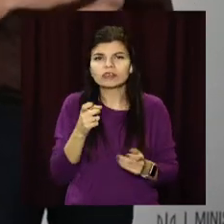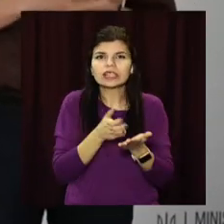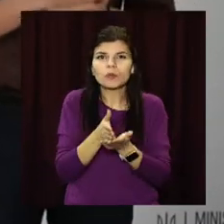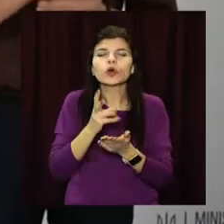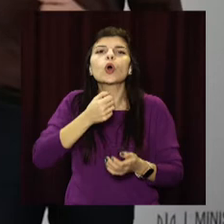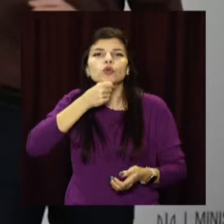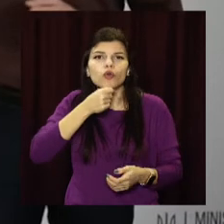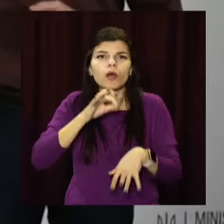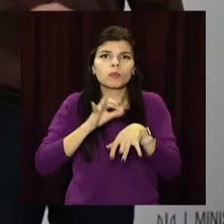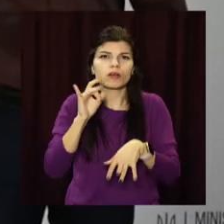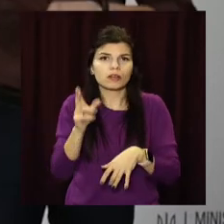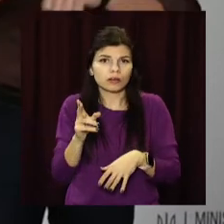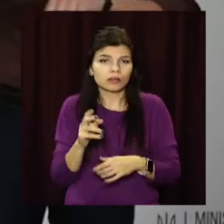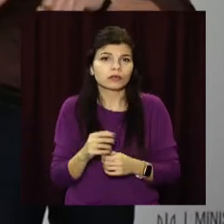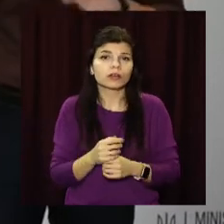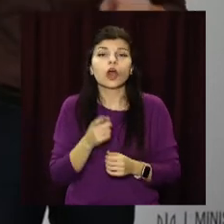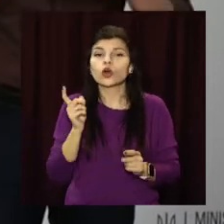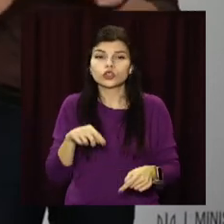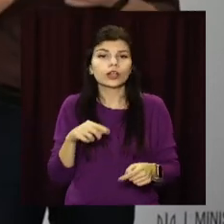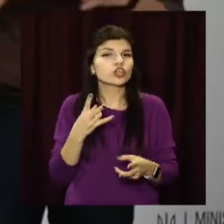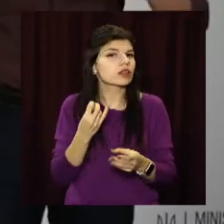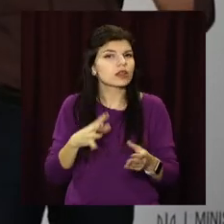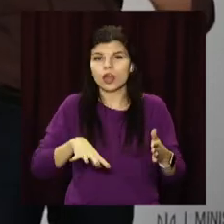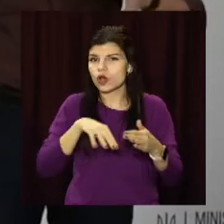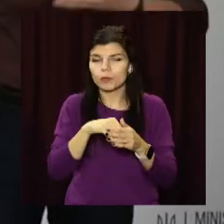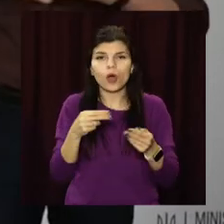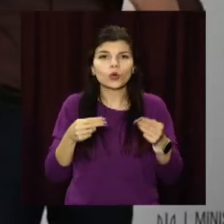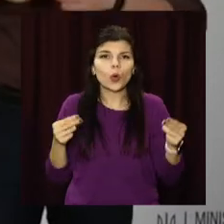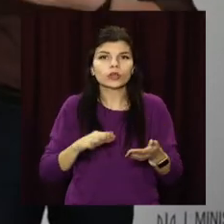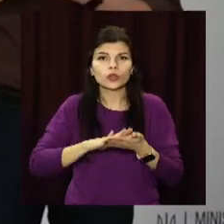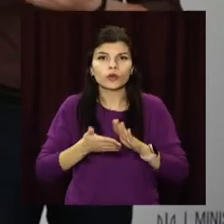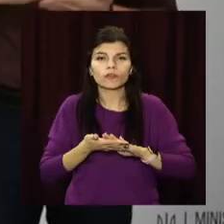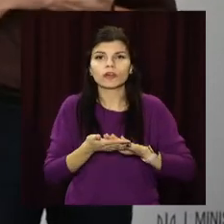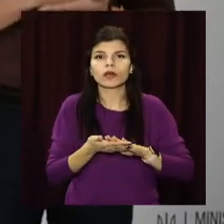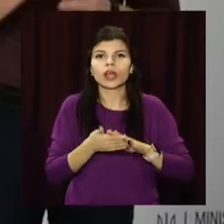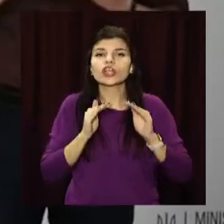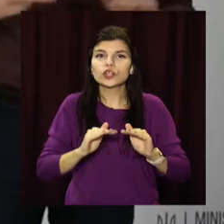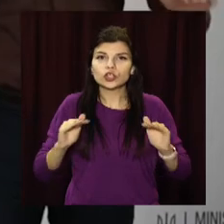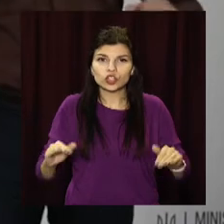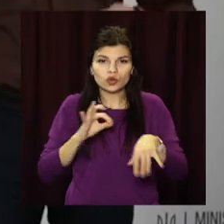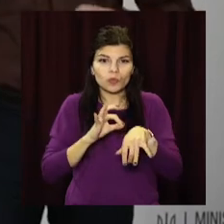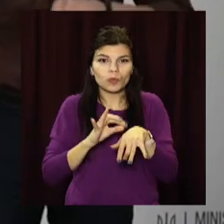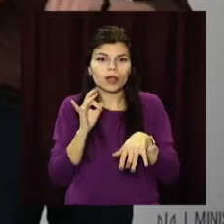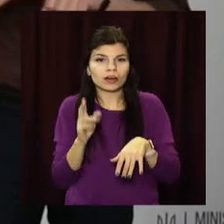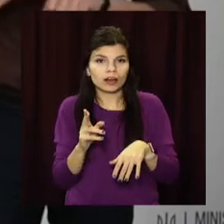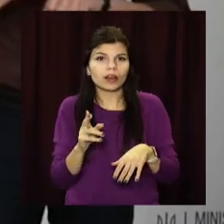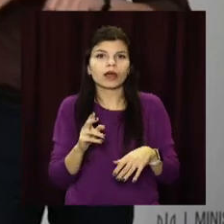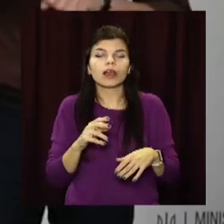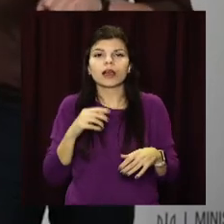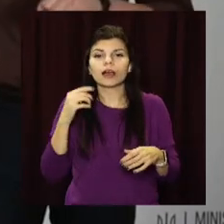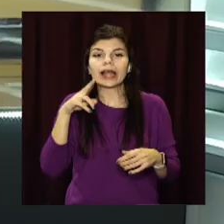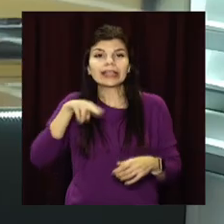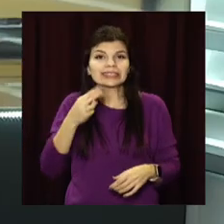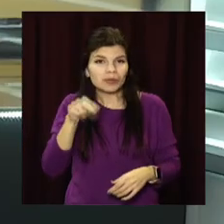напрямком доросла онкологія. Також не оплачені контракти за напрямками дитячої онкології, розсіяного склерозу,